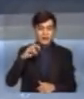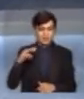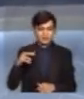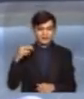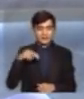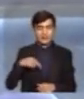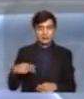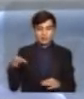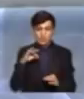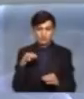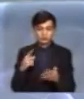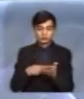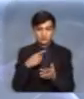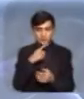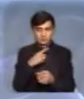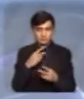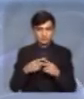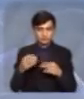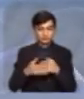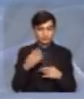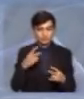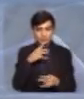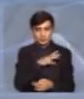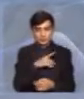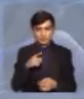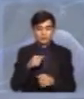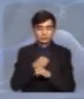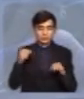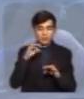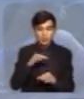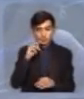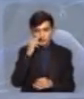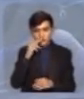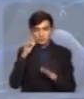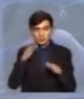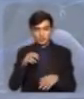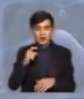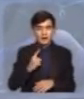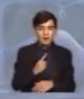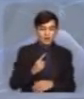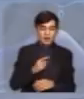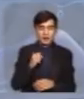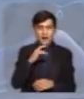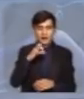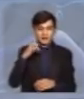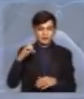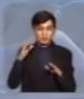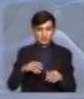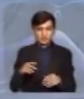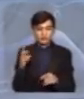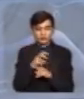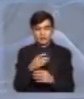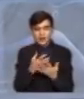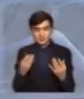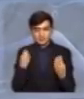араша сұрап отыр. Жойқын жарылыстан үдіре қашып, жан сауғалап, Шымкентке жиналған арыстық күзетшілер әр түрлі киім үлгісінде